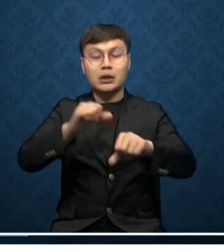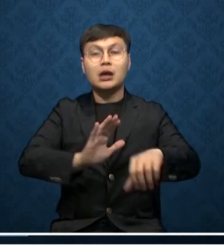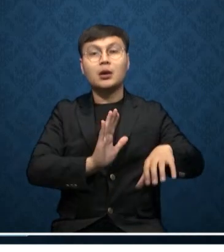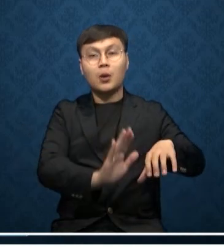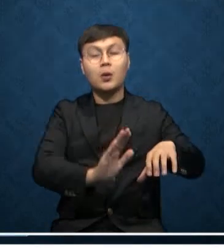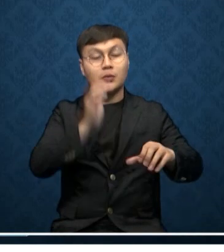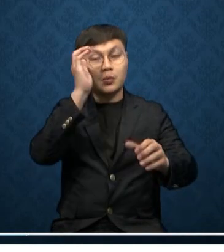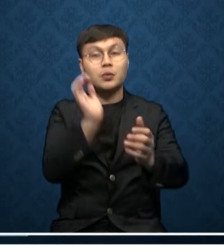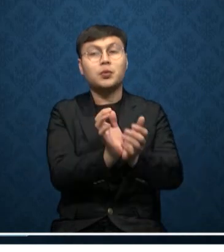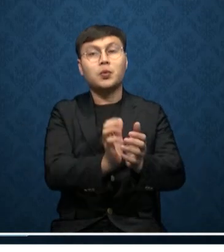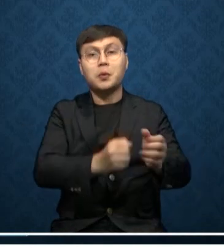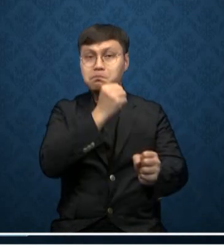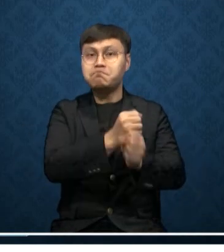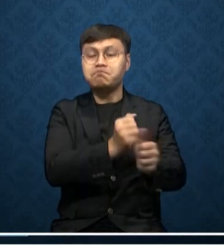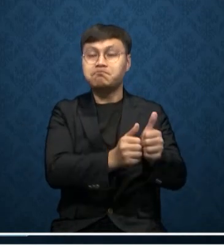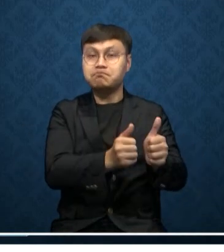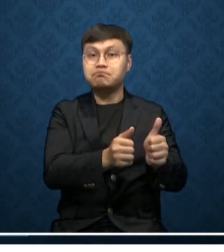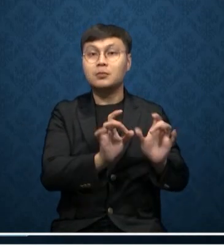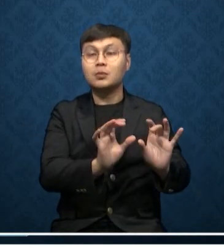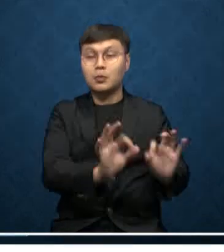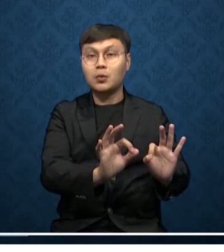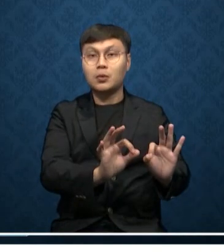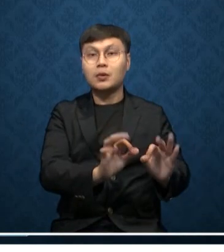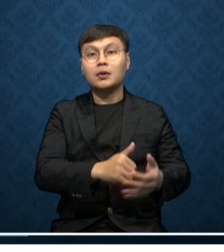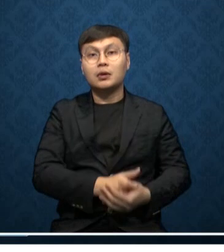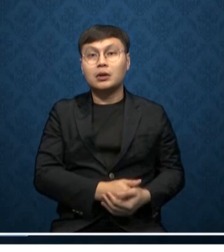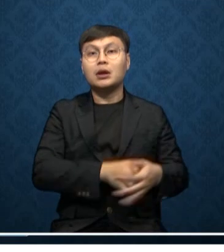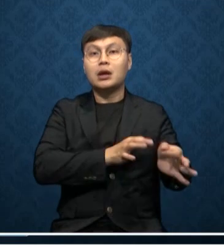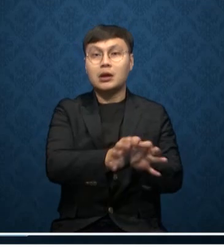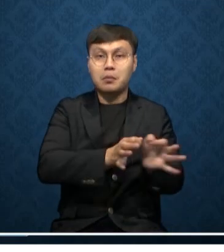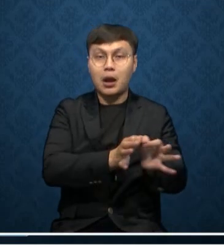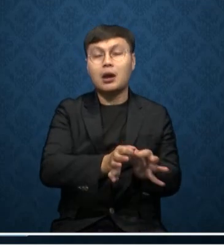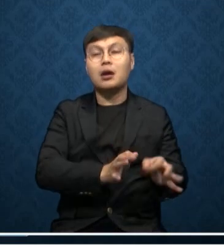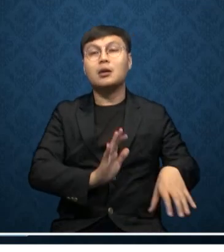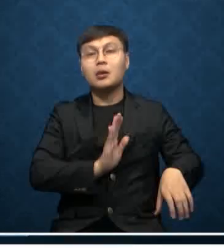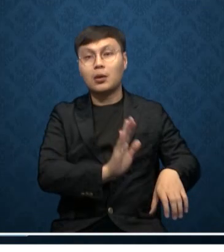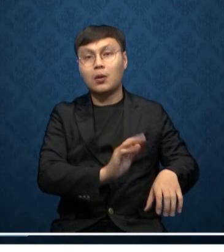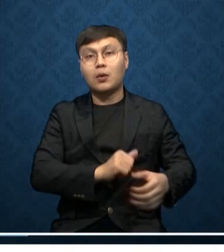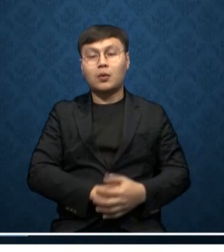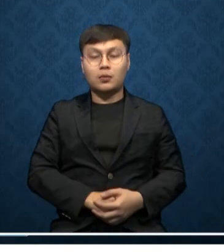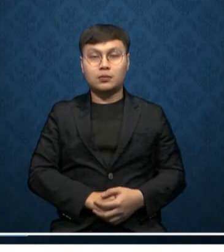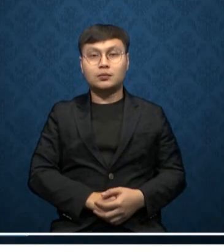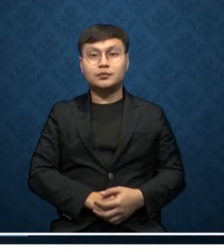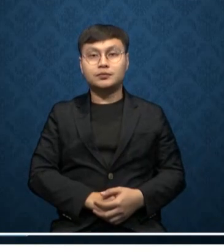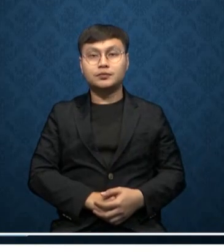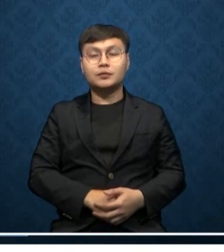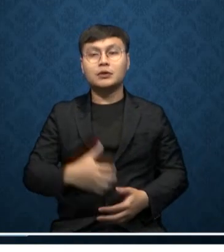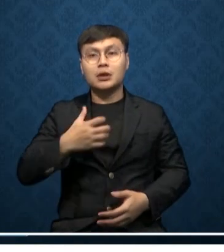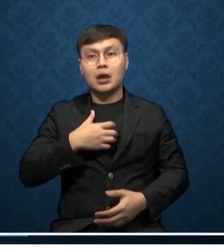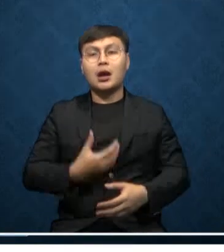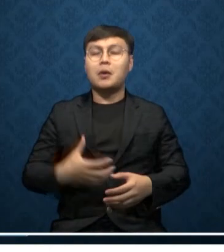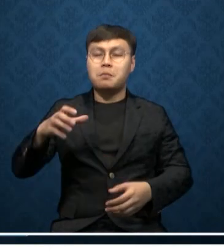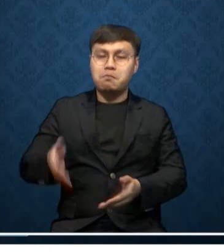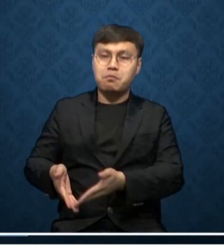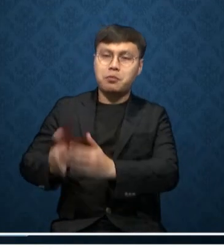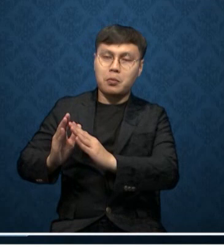อะไเงี้ยเขาทำได้ดีอยู่แล้วในในแง่ของการอธิบายของเขาแต่ส่วนที่เห็นบอกว่าควรจะมีองค์กรอื่น